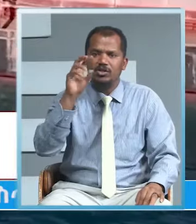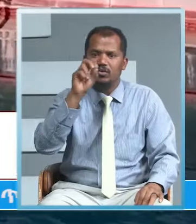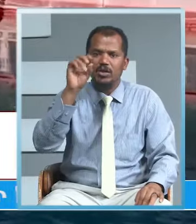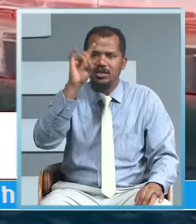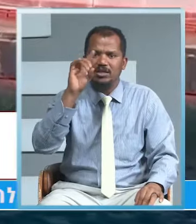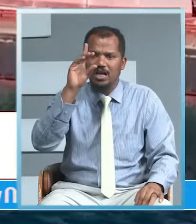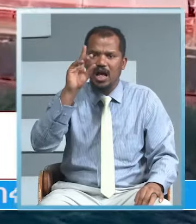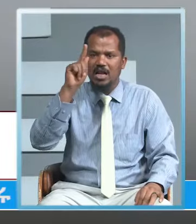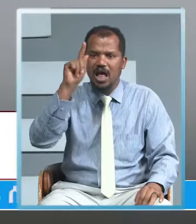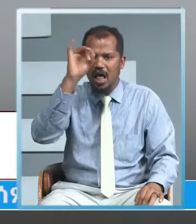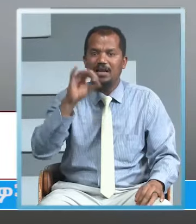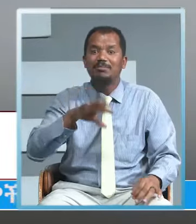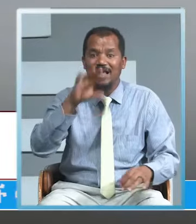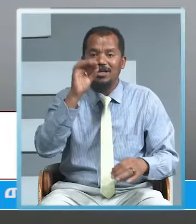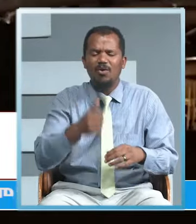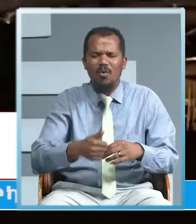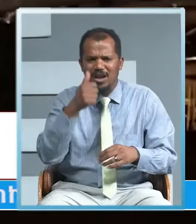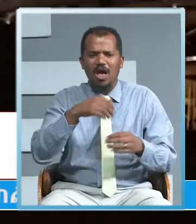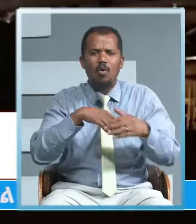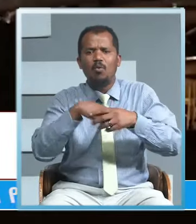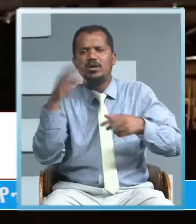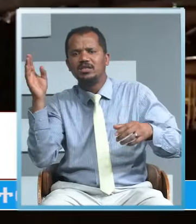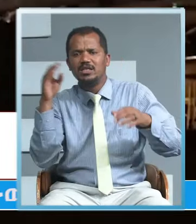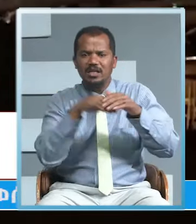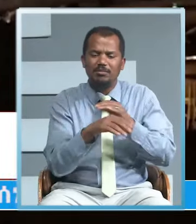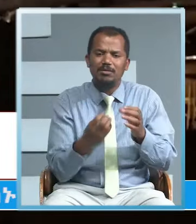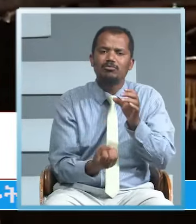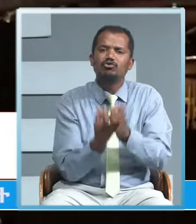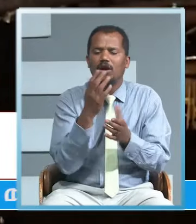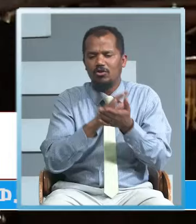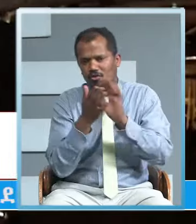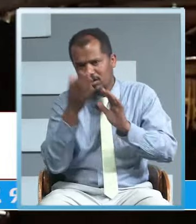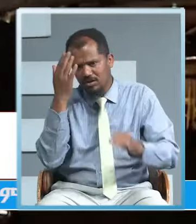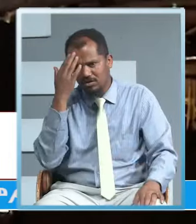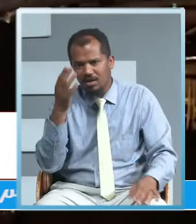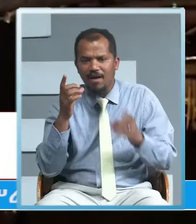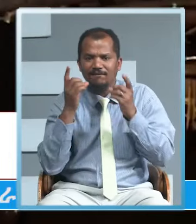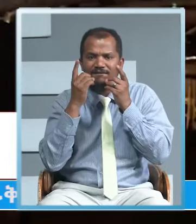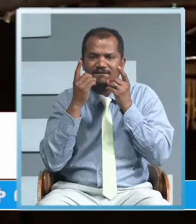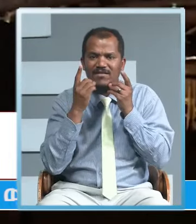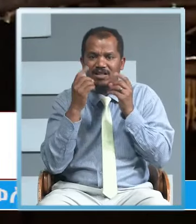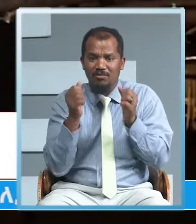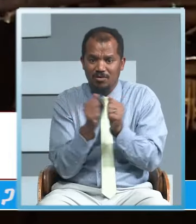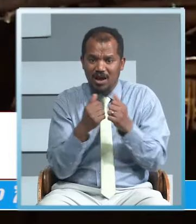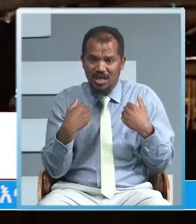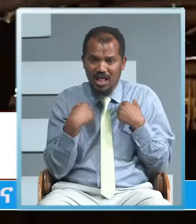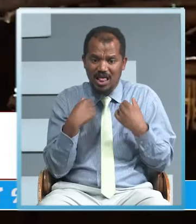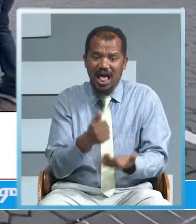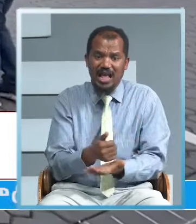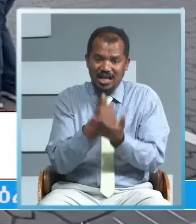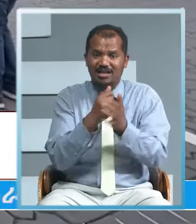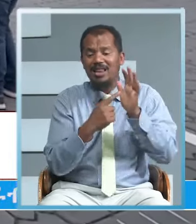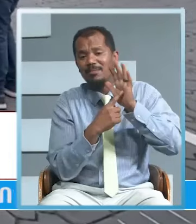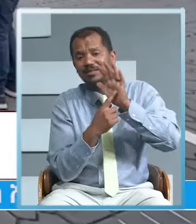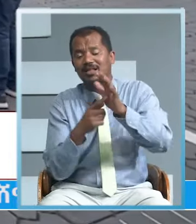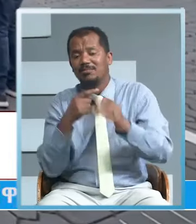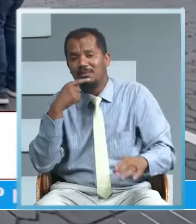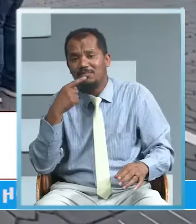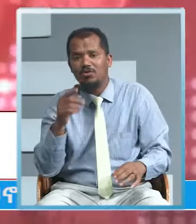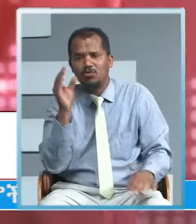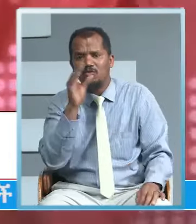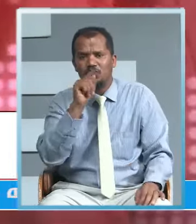ካናል መተላለፊያ የምታገኘው ዋና የወጪ ገቢ ምንጯ እንደሆነ ይታወቃል። ከፍልስጤማውያን ጋር ያላቸውን አጋርነት ለማሳየት